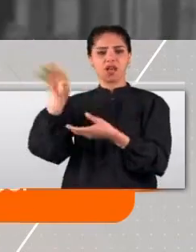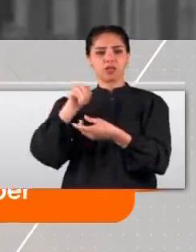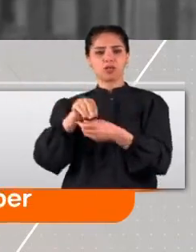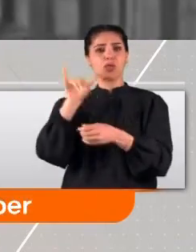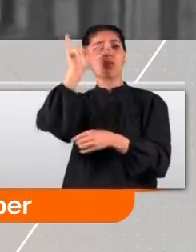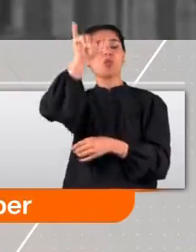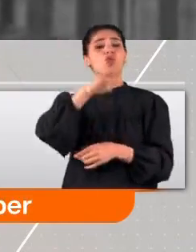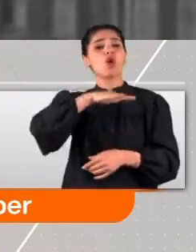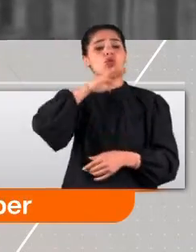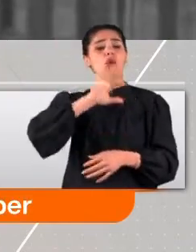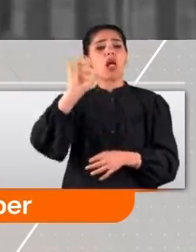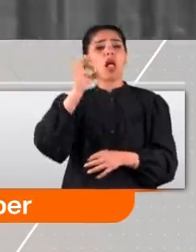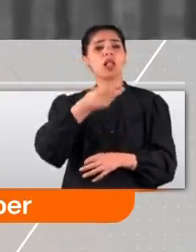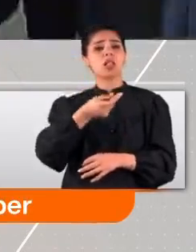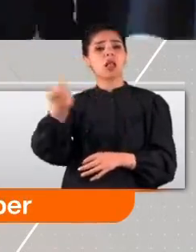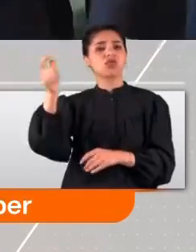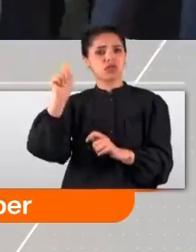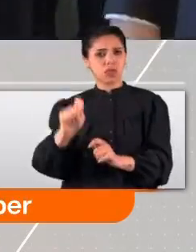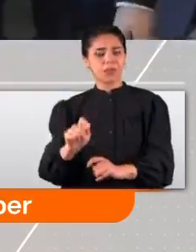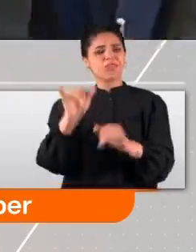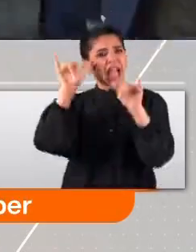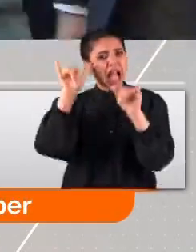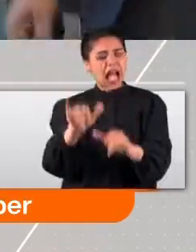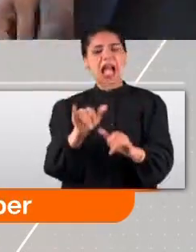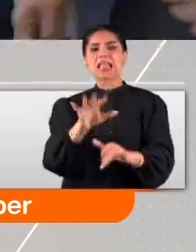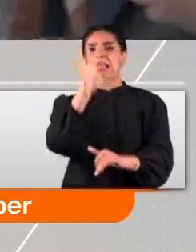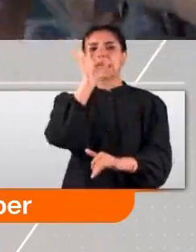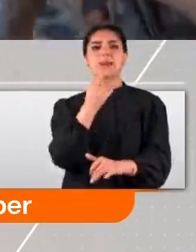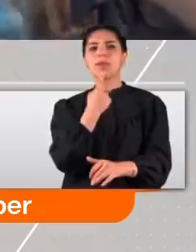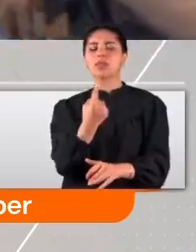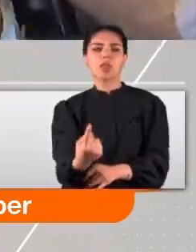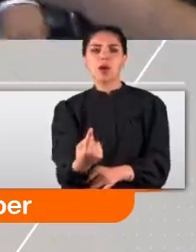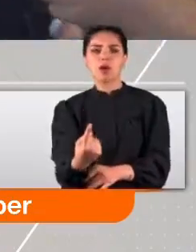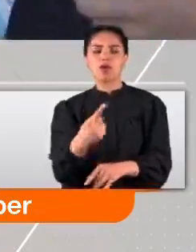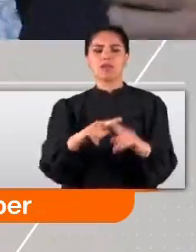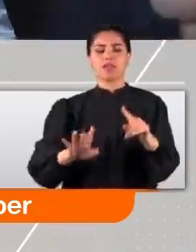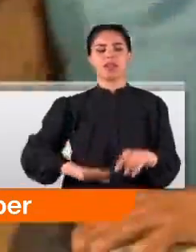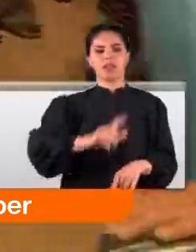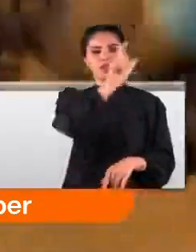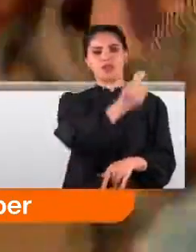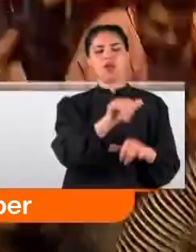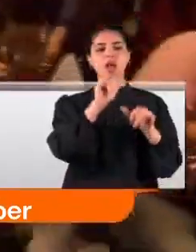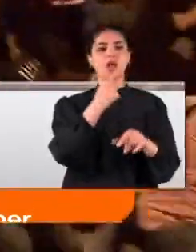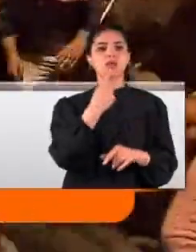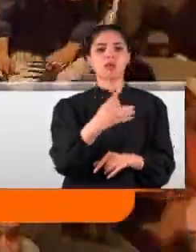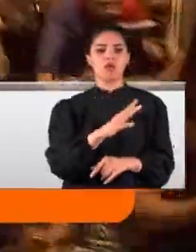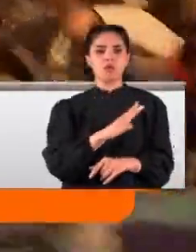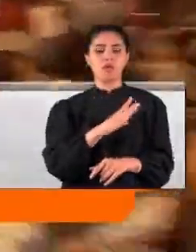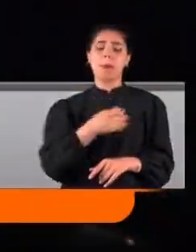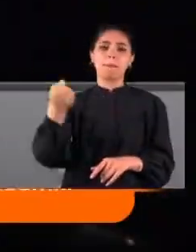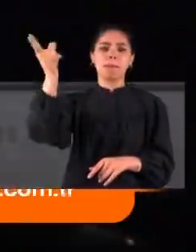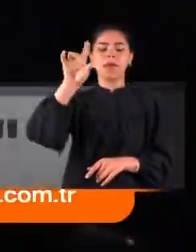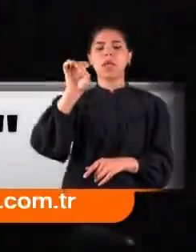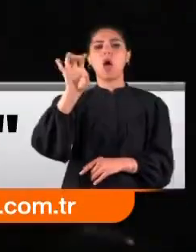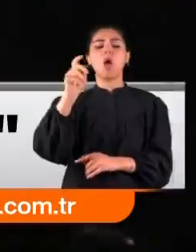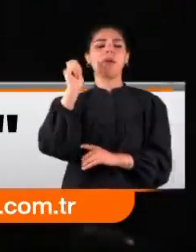dolusu altın kaçırdılar. Aynısını kim kullanıyor? Bay Kemal kullanıyor. Bir kez daha 15 Temmuz